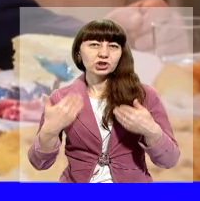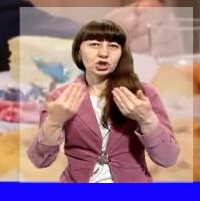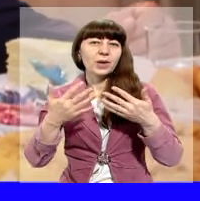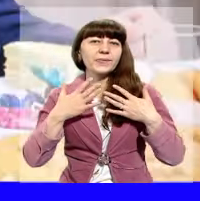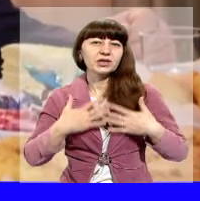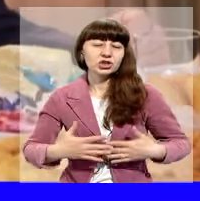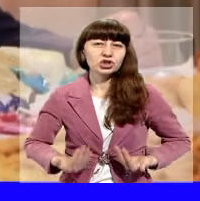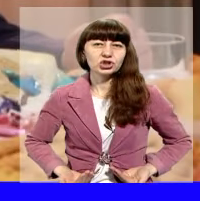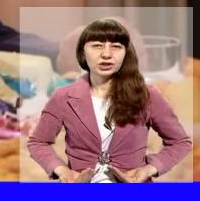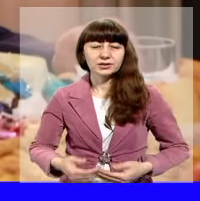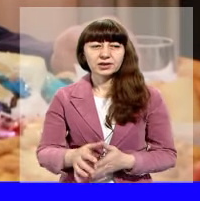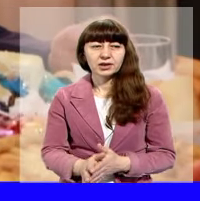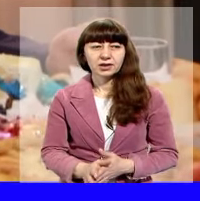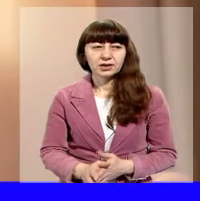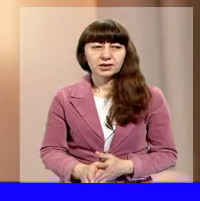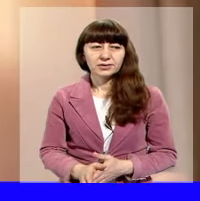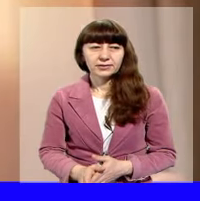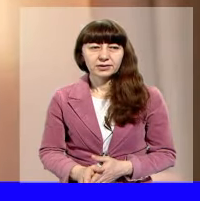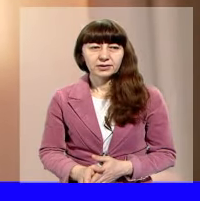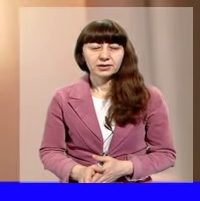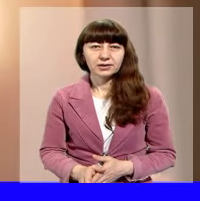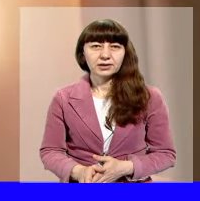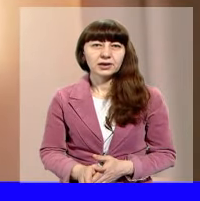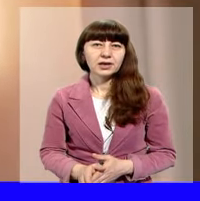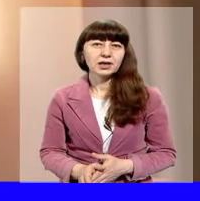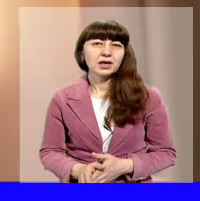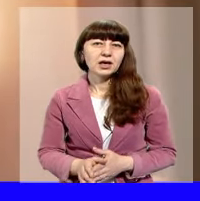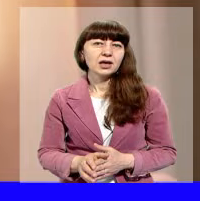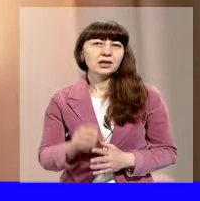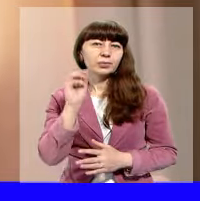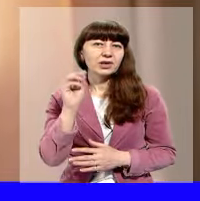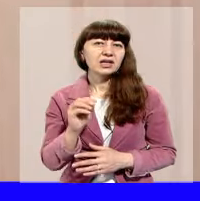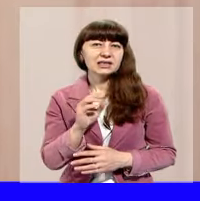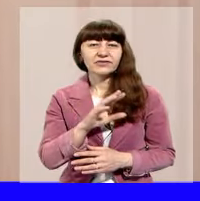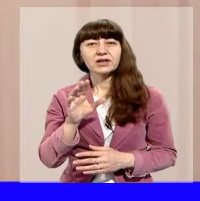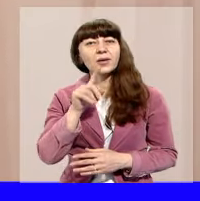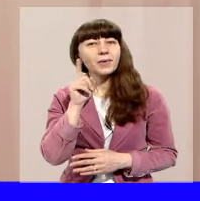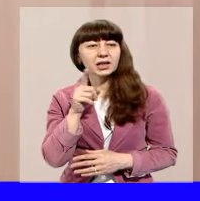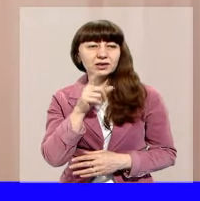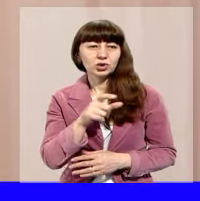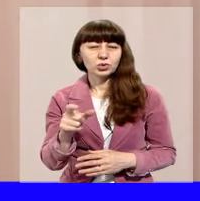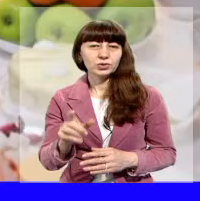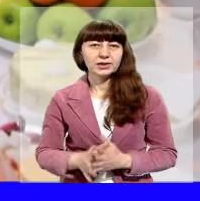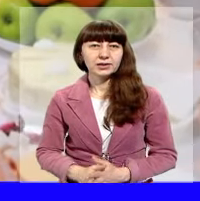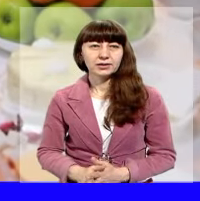Әлі күнге дейін елде болып жатқан жаңалықтардан хабардар. Бейбіт өмір мен жайлы тұрмыс тілеп ақ батасын